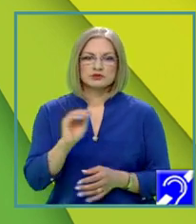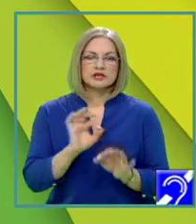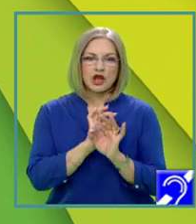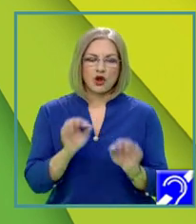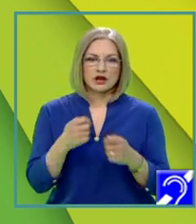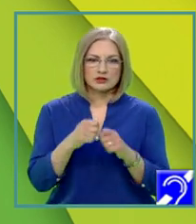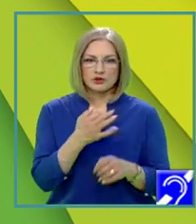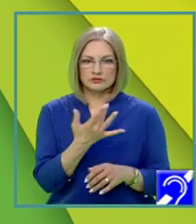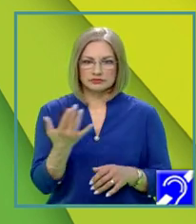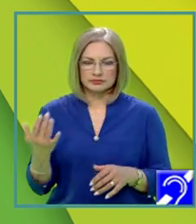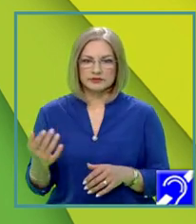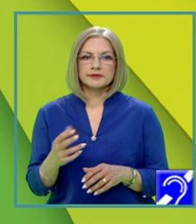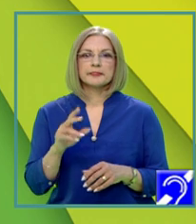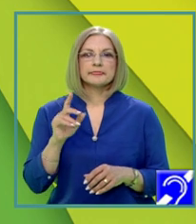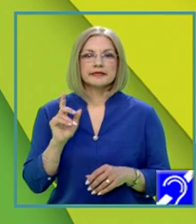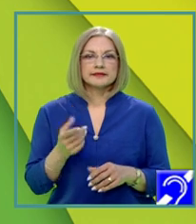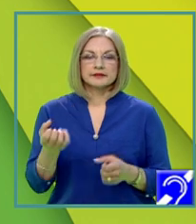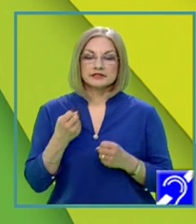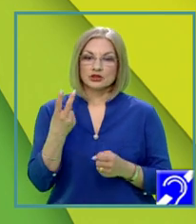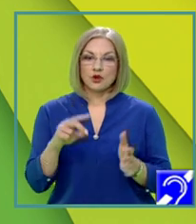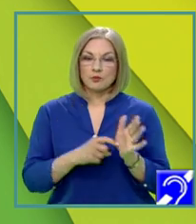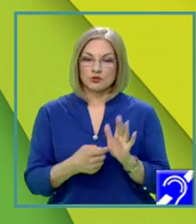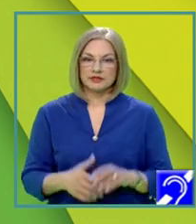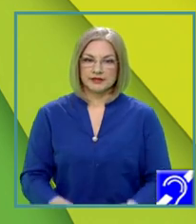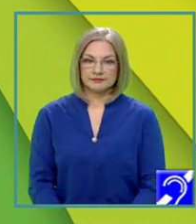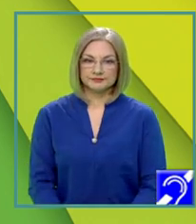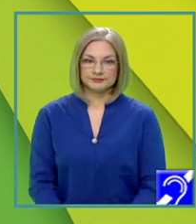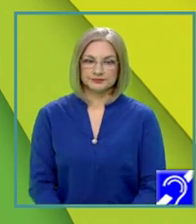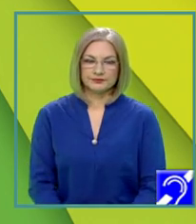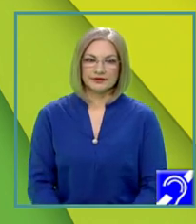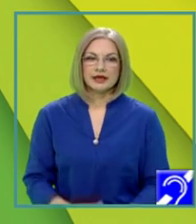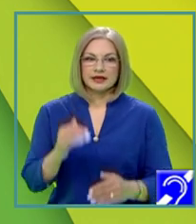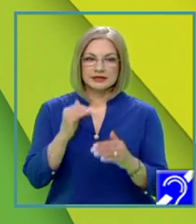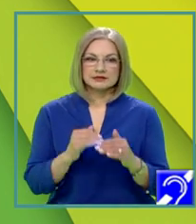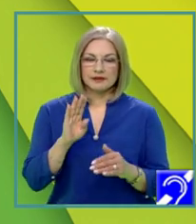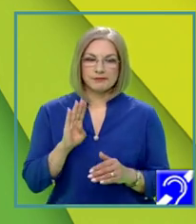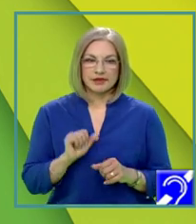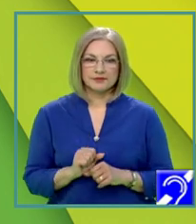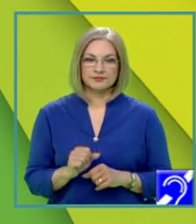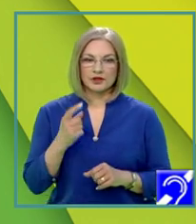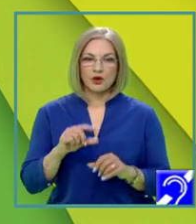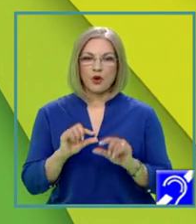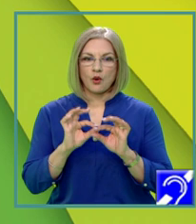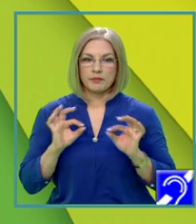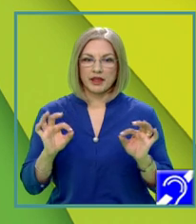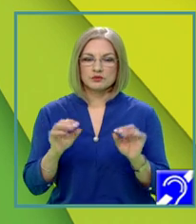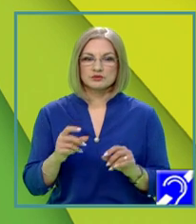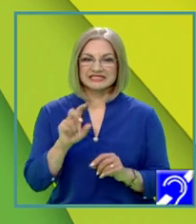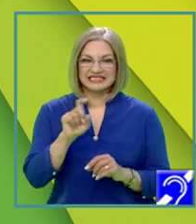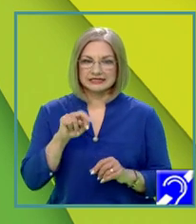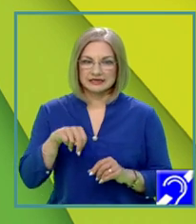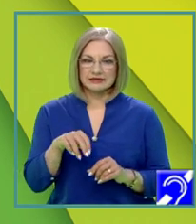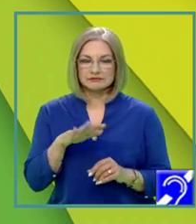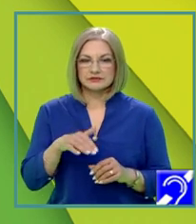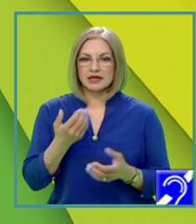reactanților respectiv produșilor de reacție primit două puncte lasă punctul b o plăcuță de zinc cu masa de 6,5